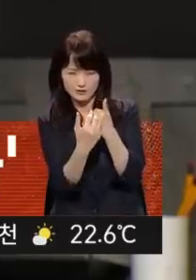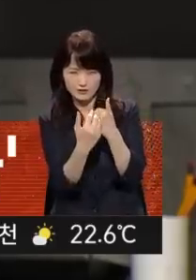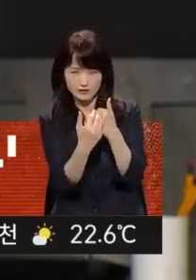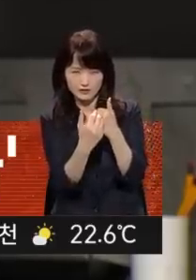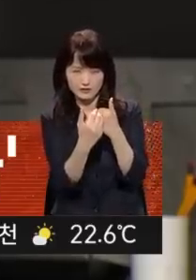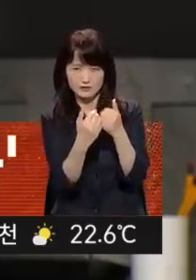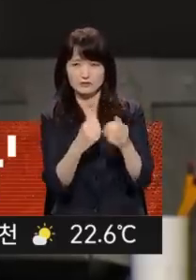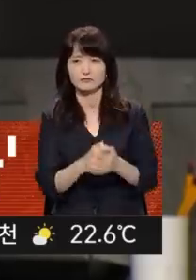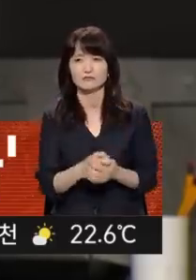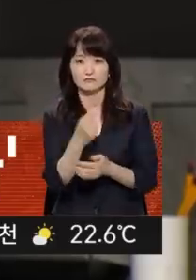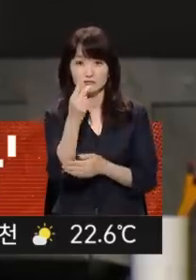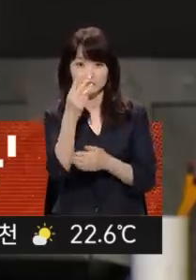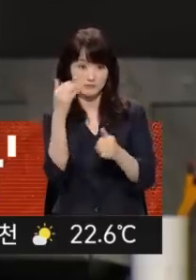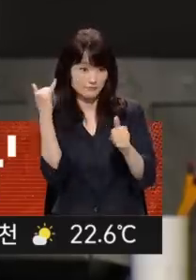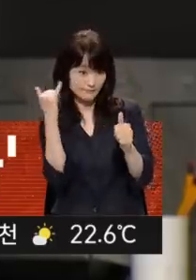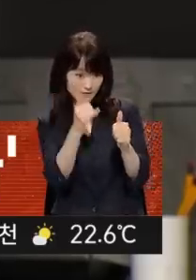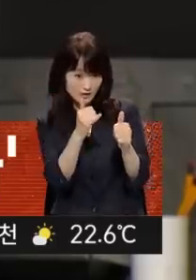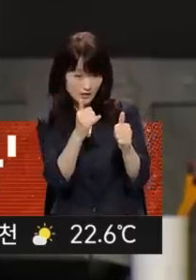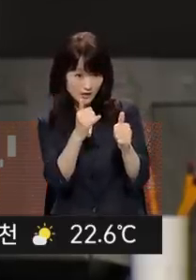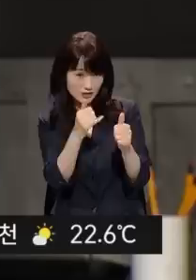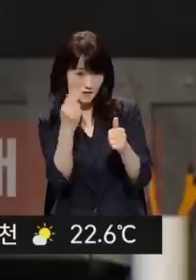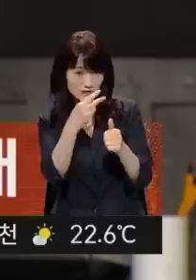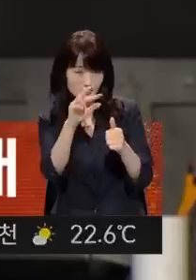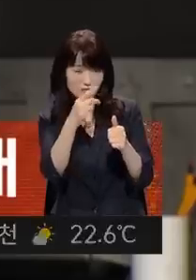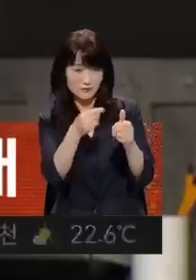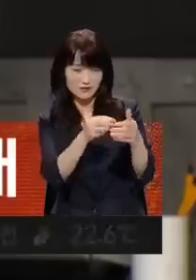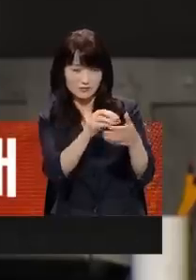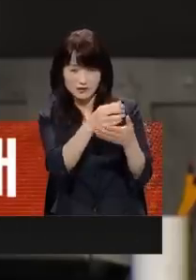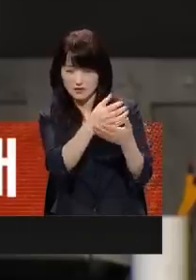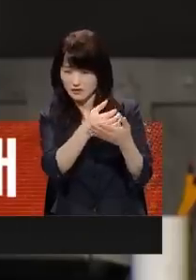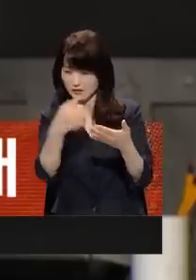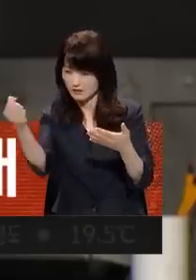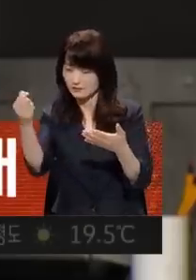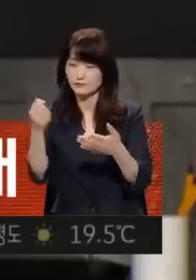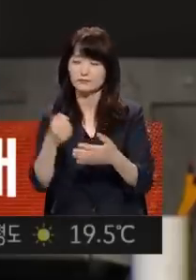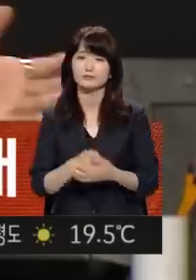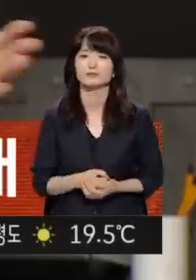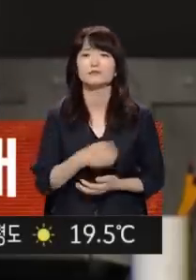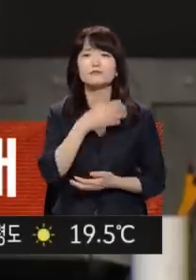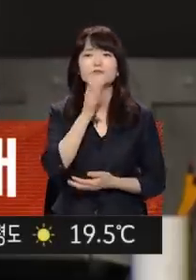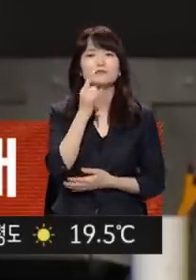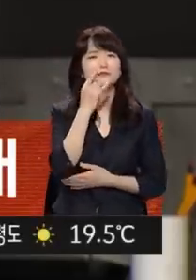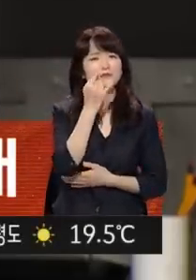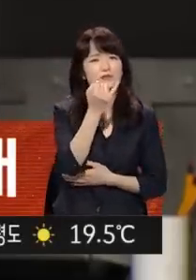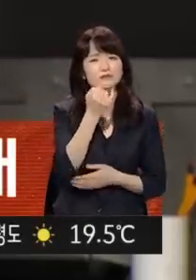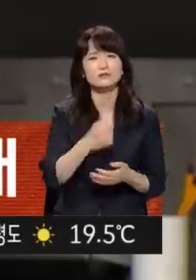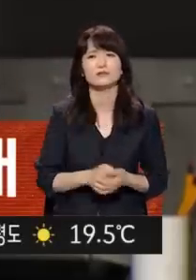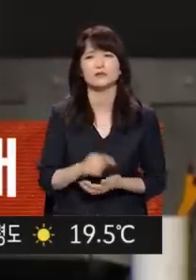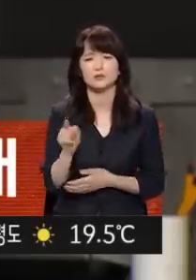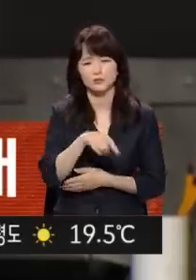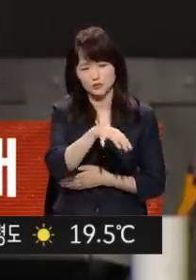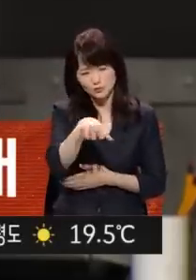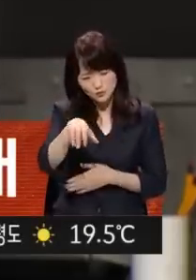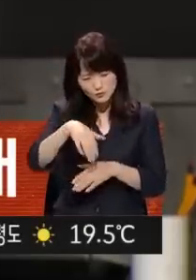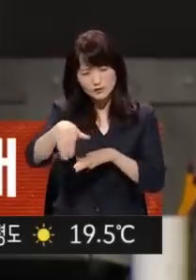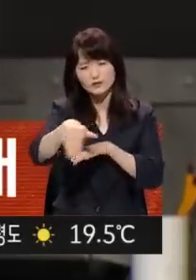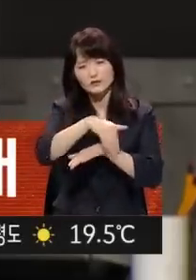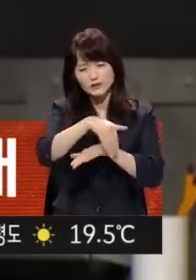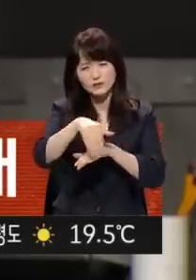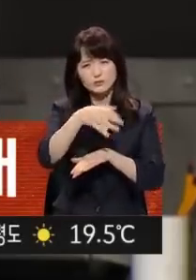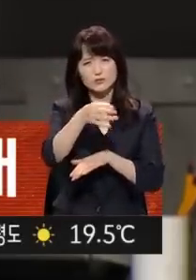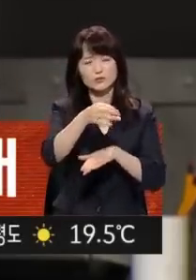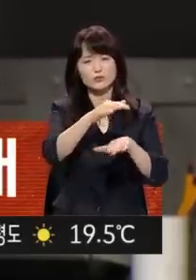걸쳐서 그 2700만원을 다 빼갔답니다 저기만 걸어 놓은게 아니라이 노모가 여기저기 뭐 시내 곳곳을 다니면서 돈을 벌어서